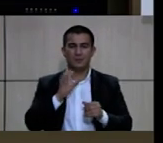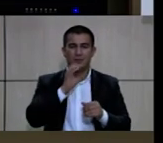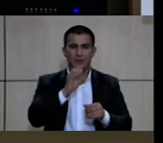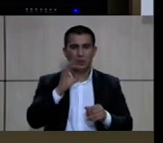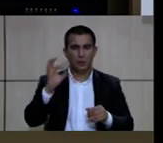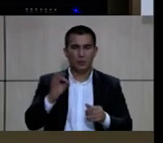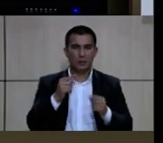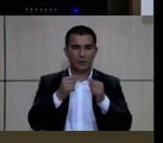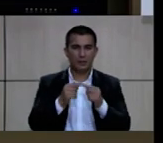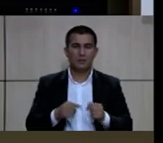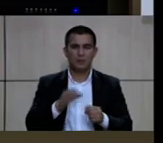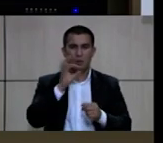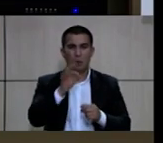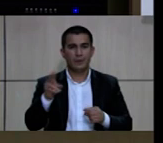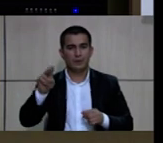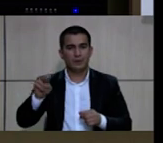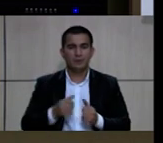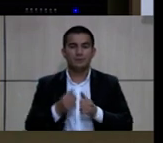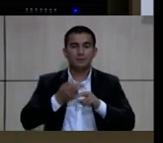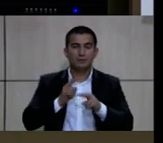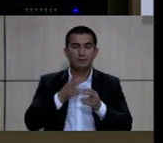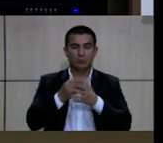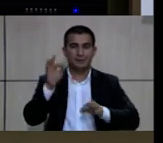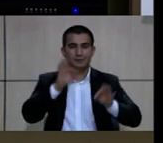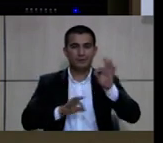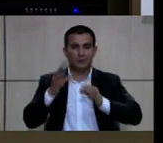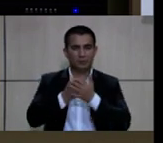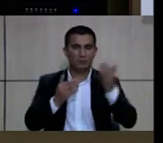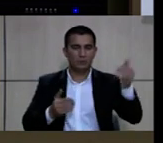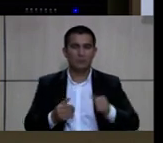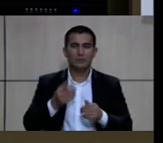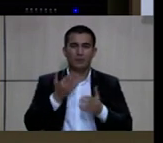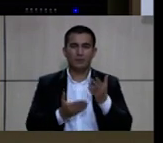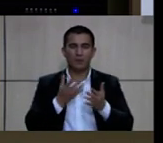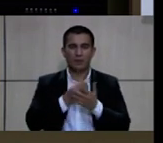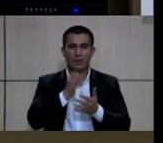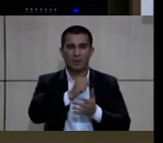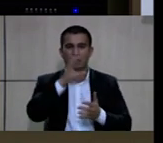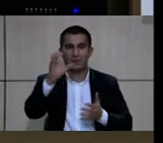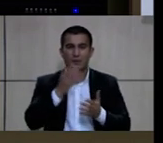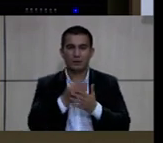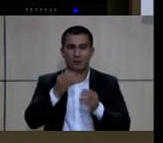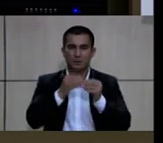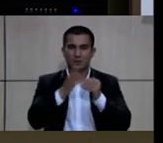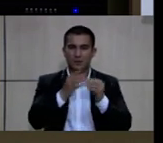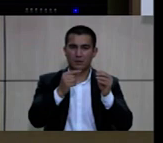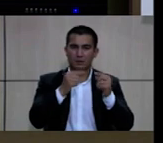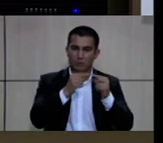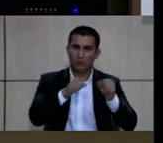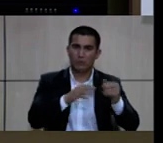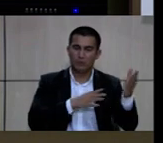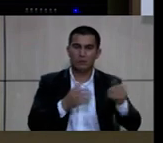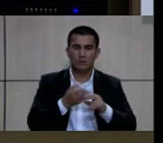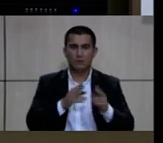O teng O, D ga. Bu chizmaga ko'ra. Bizda A, C 15 ga teng bo'lsa,